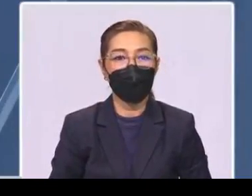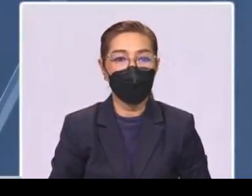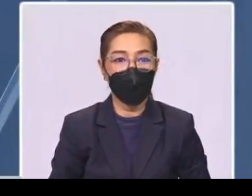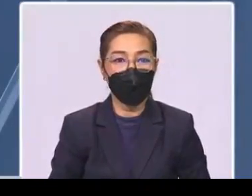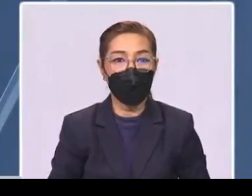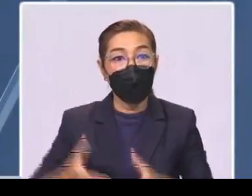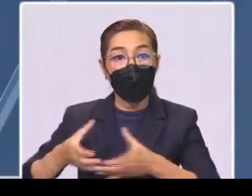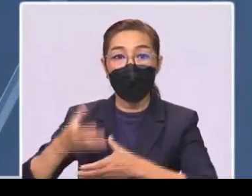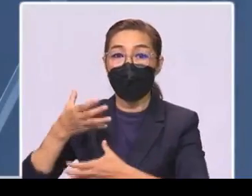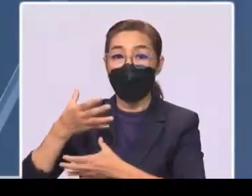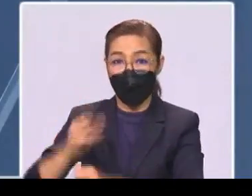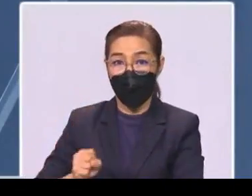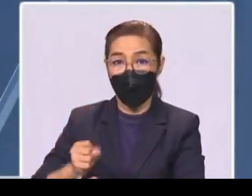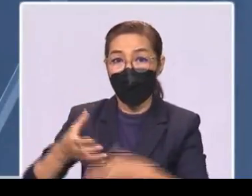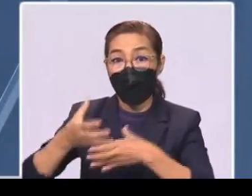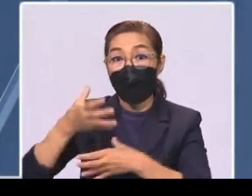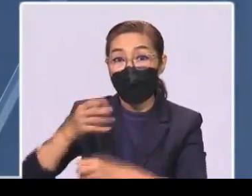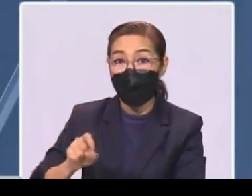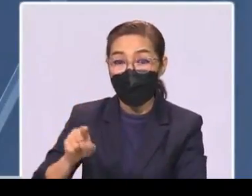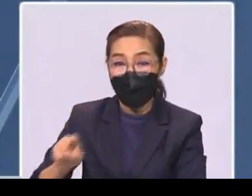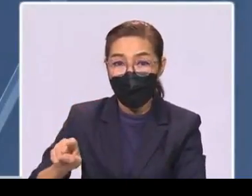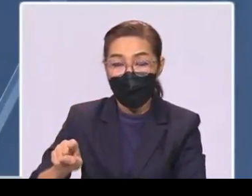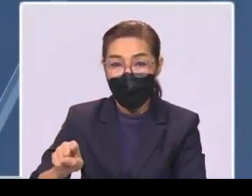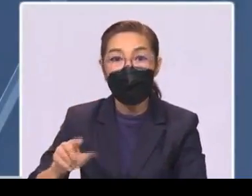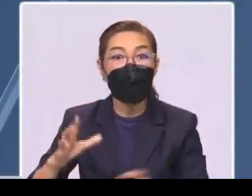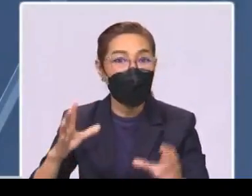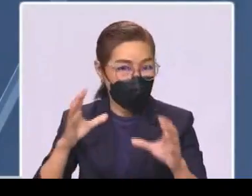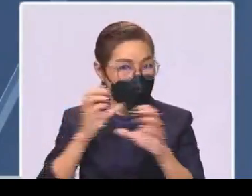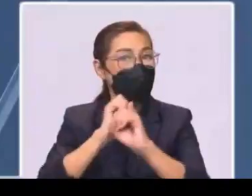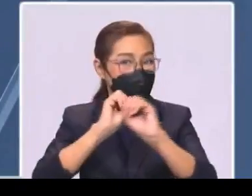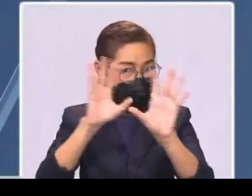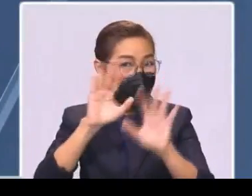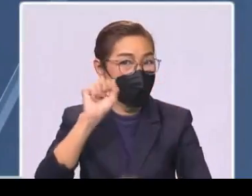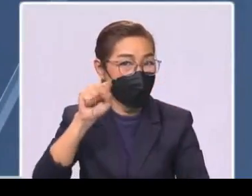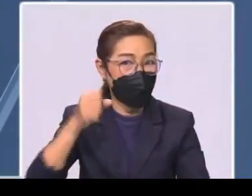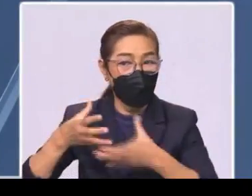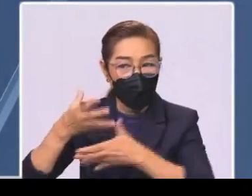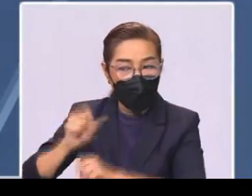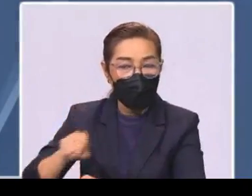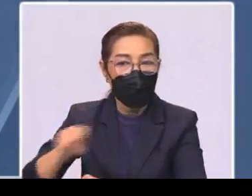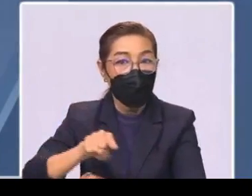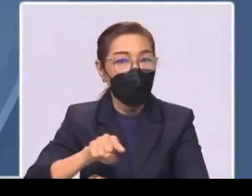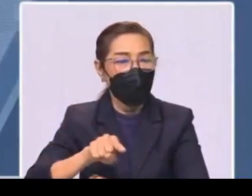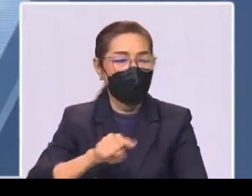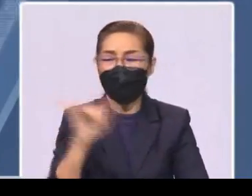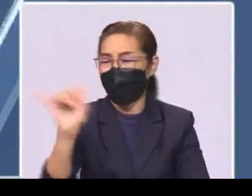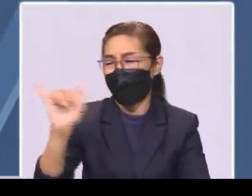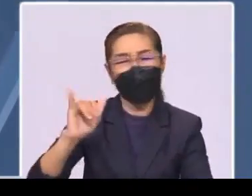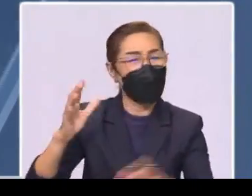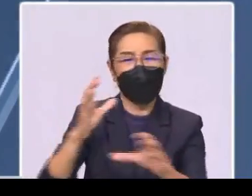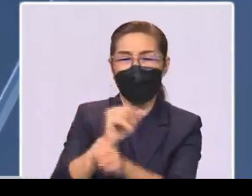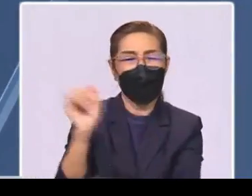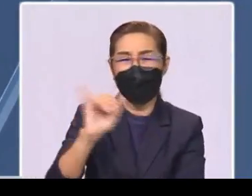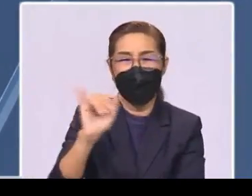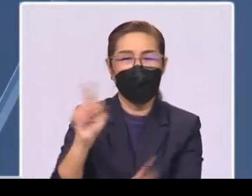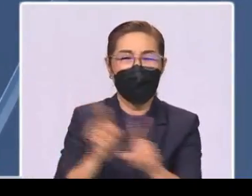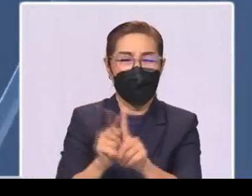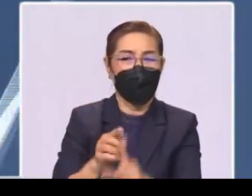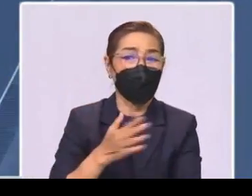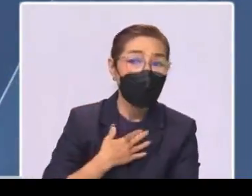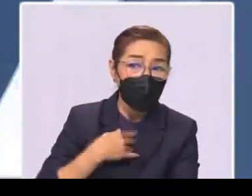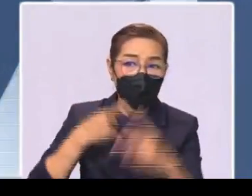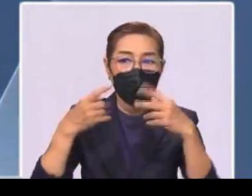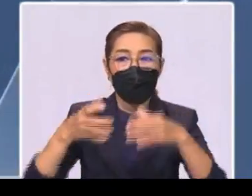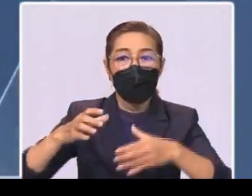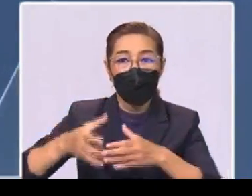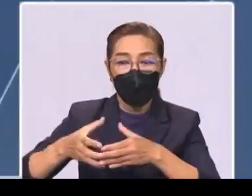ประชาธิปัตย์ประชาธิปัตย์มั่งอันนี้น่าจะชัดมั้ยประชาธิปัตย์เนี่ยเขาก็ยังไม่สรุปนะคุณรัชนีอเท่าที่ฟังจากท่านรอง